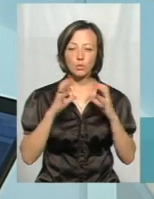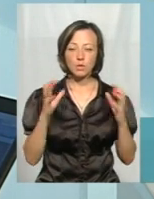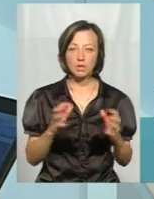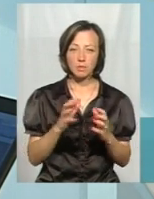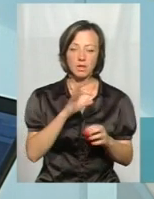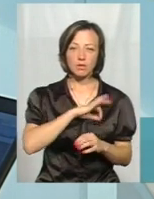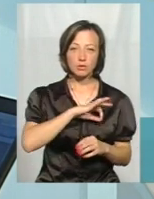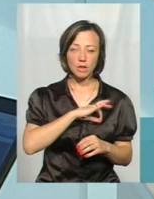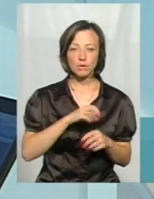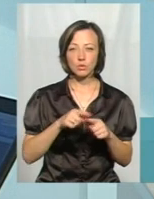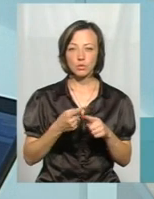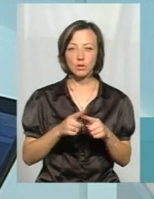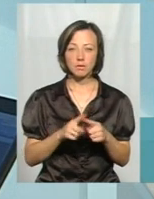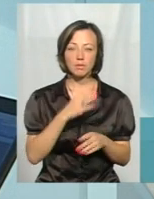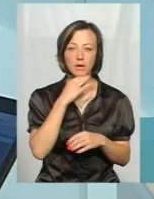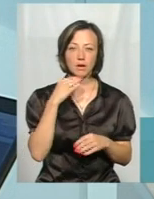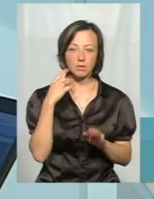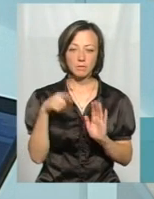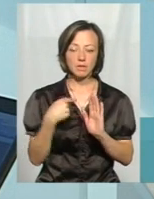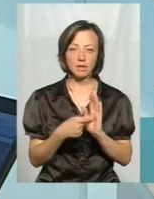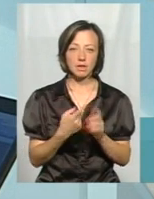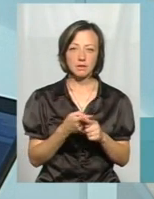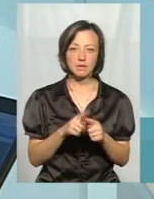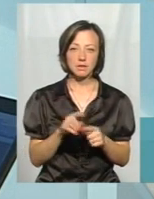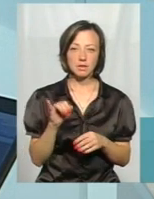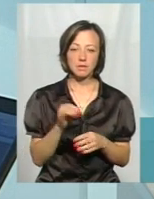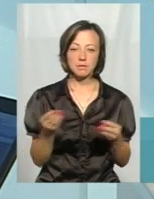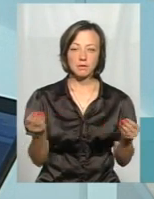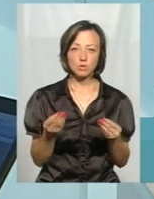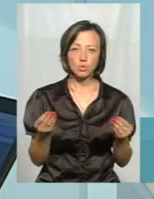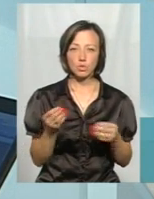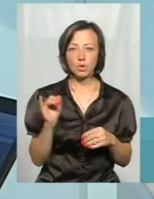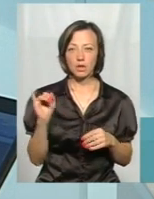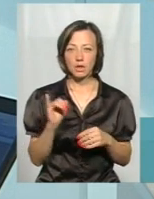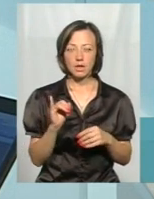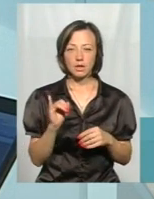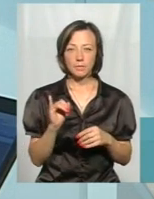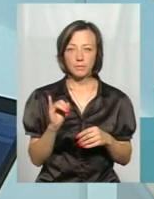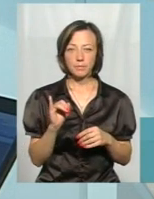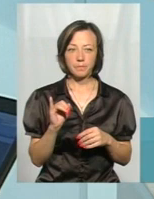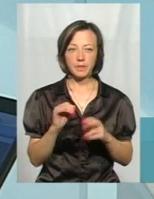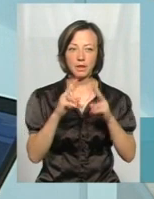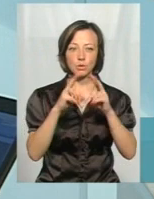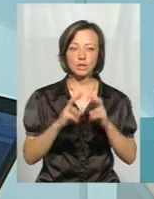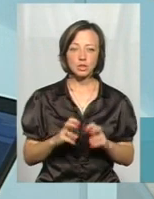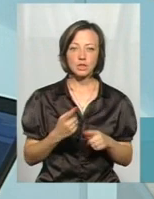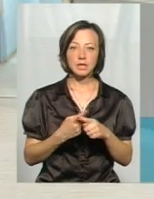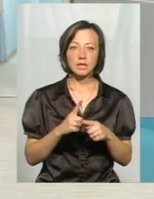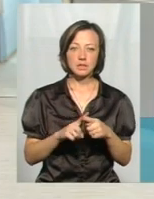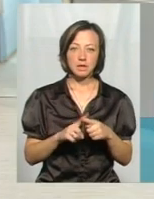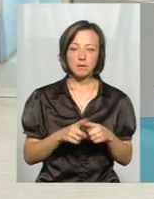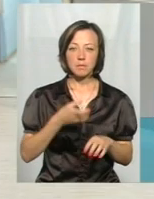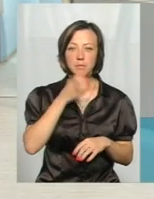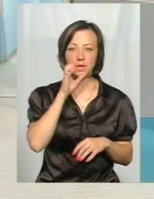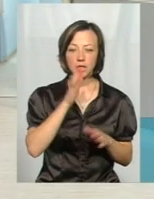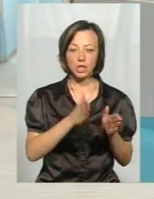його, експлуатації, тут є багато питань. Це і пісок, це і його дослідження, це і